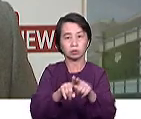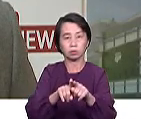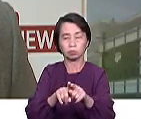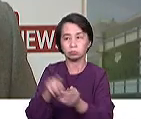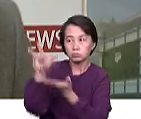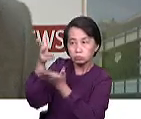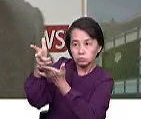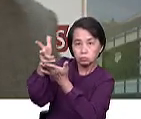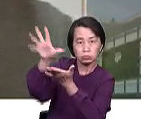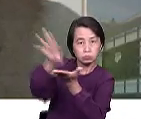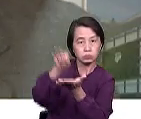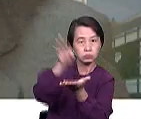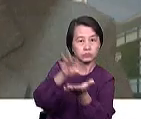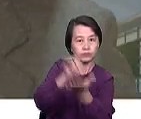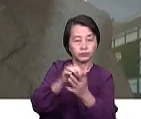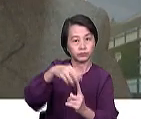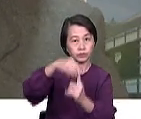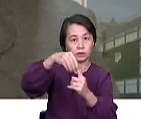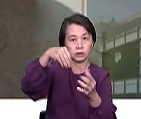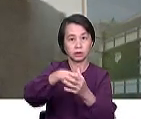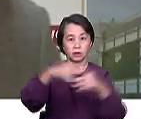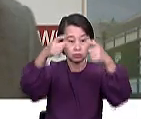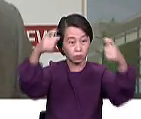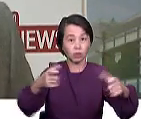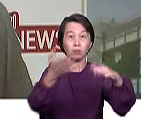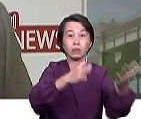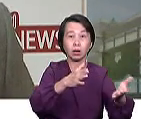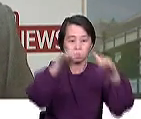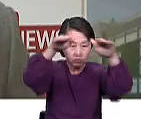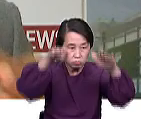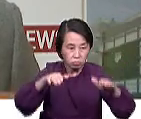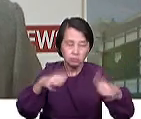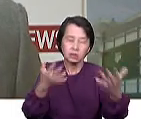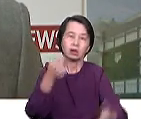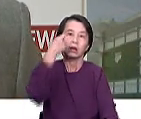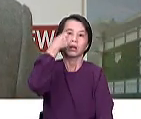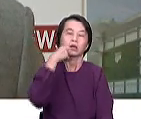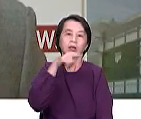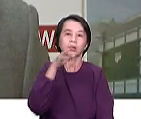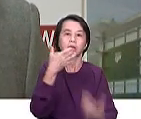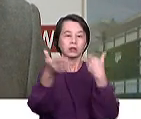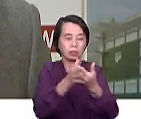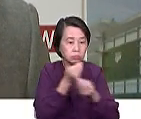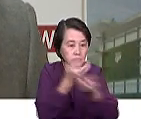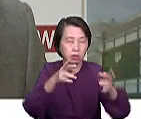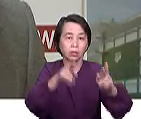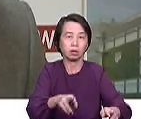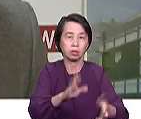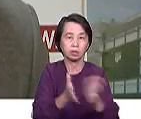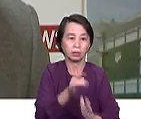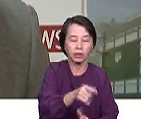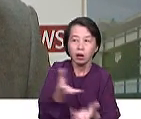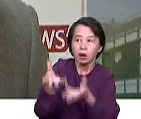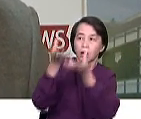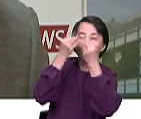liputan-liputan, terutamanya liputan eksklusif dari dalam kontena maya itu, sedikit sebanyak telah sampai mesej itu kepada rakyat supaya mereka